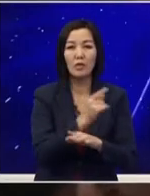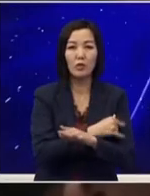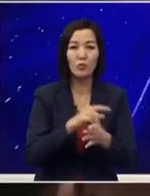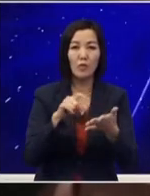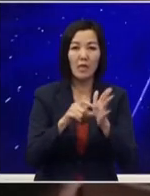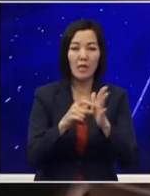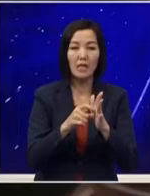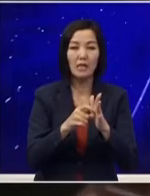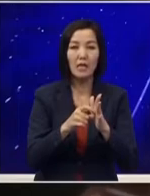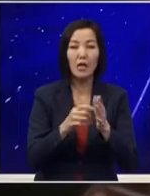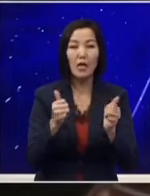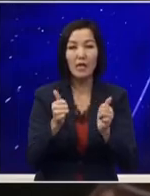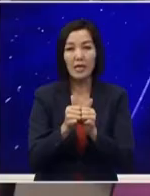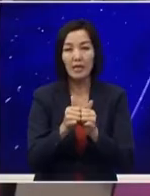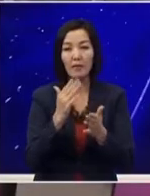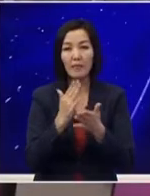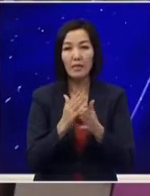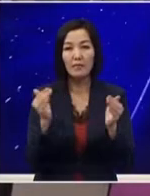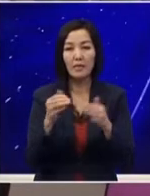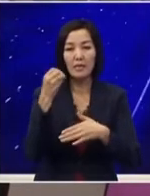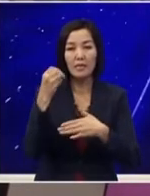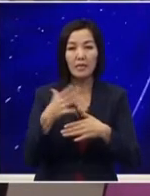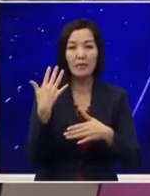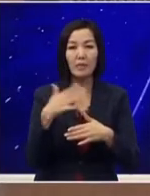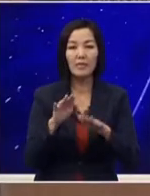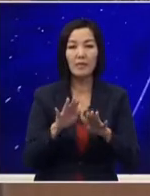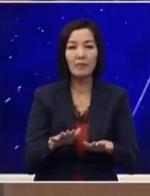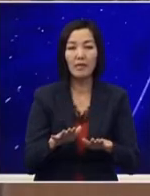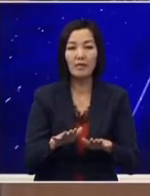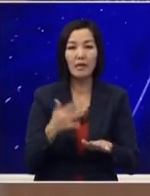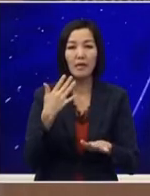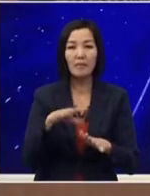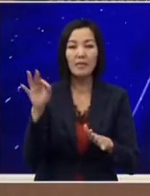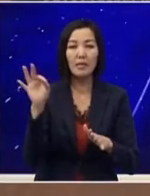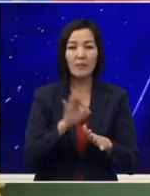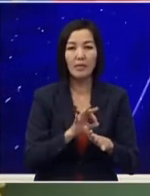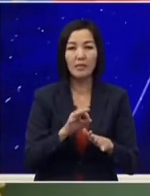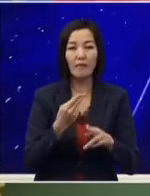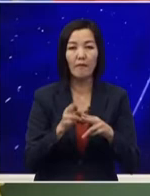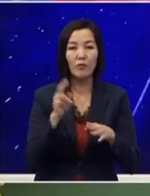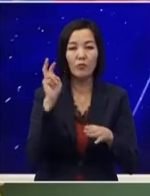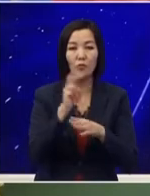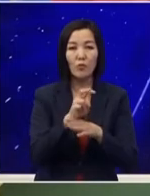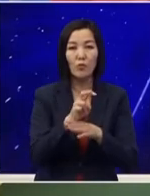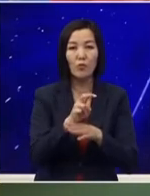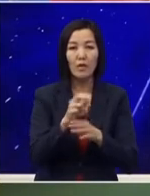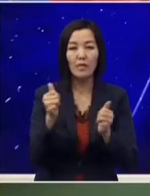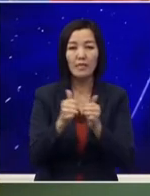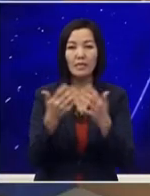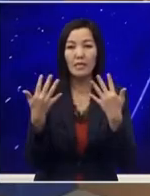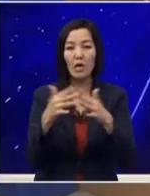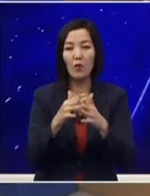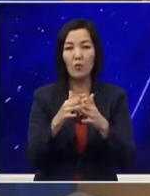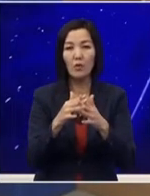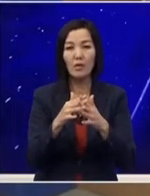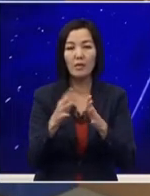классах. При школе есть еще и мини-центр на 50 мест. 50% учащихся в эту школу прибывают из соседних аулов,